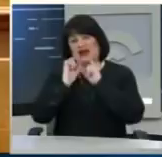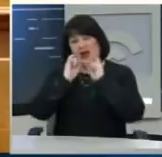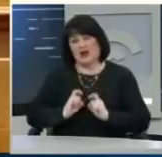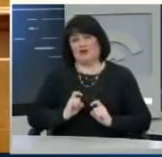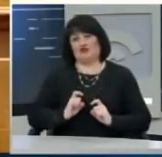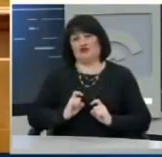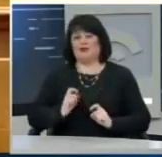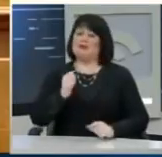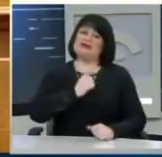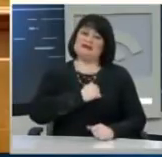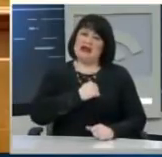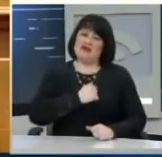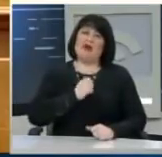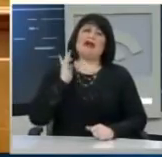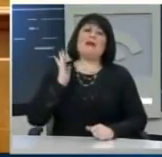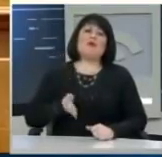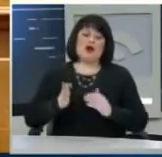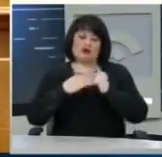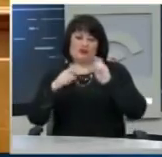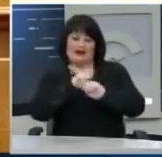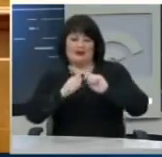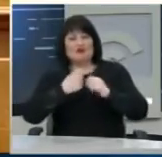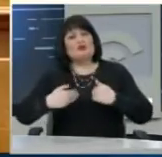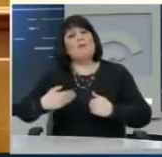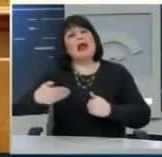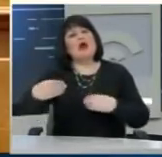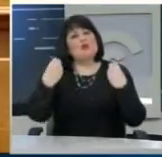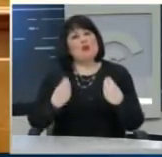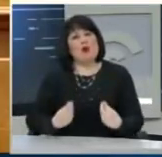Και γιατί θεωρούμε ότι για να μπορέσουμε να οικοδομήσουμε ένα καλύτερο μέλλον,